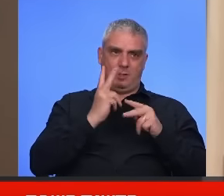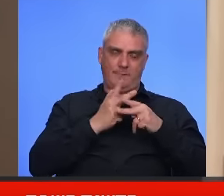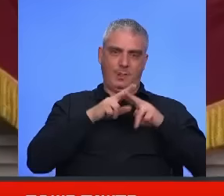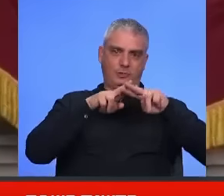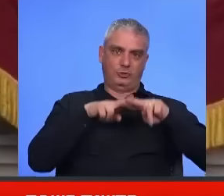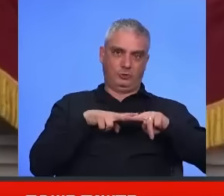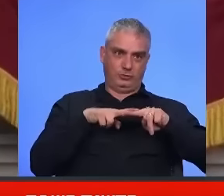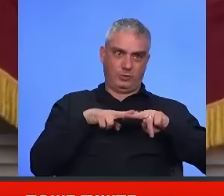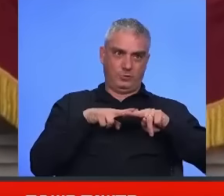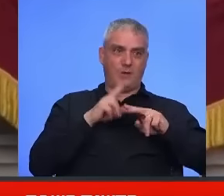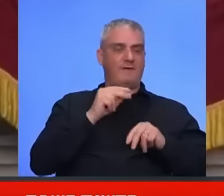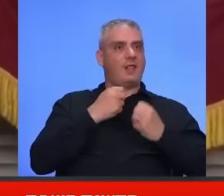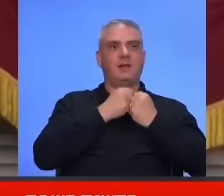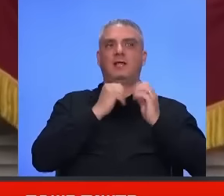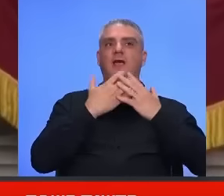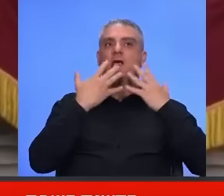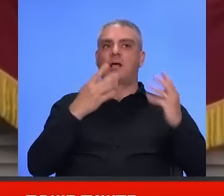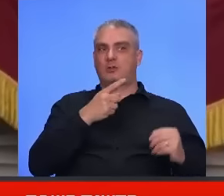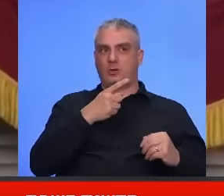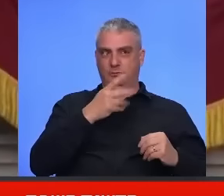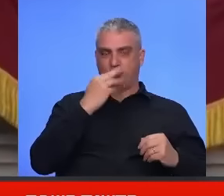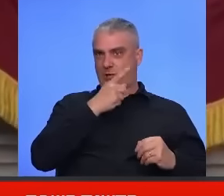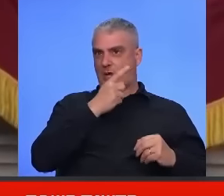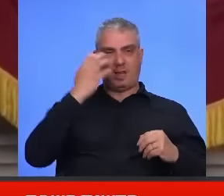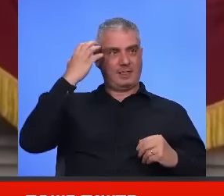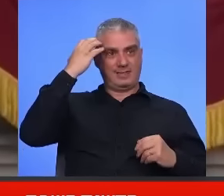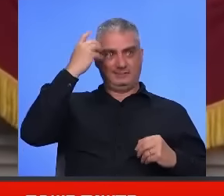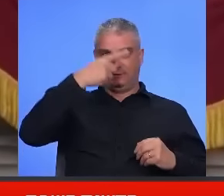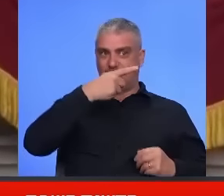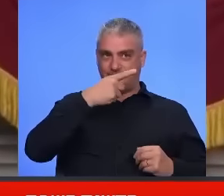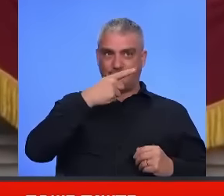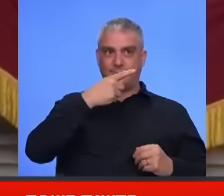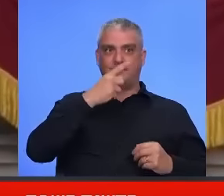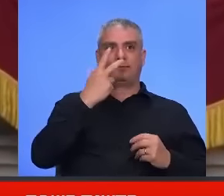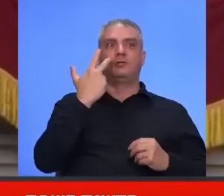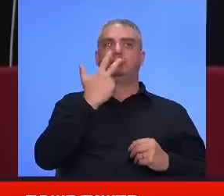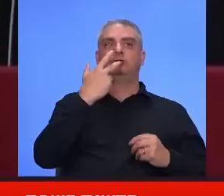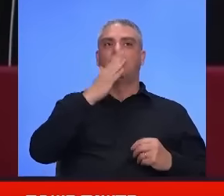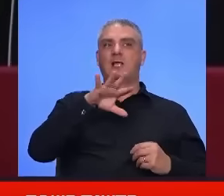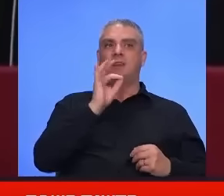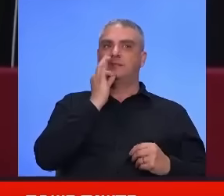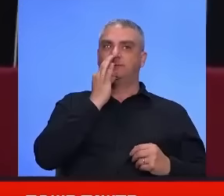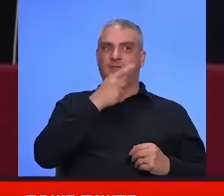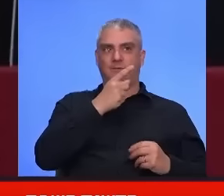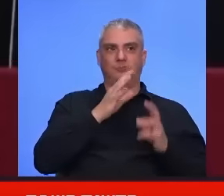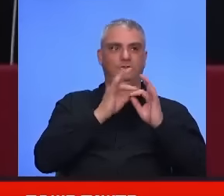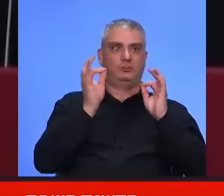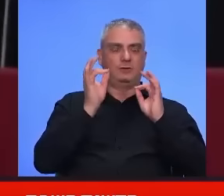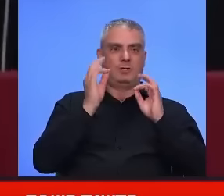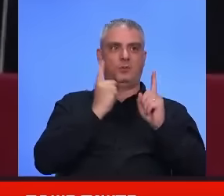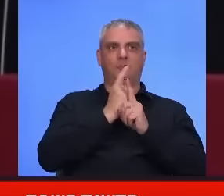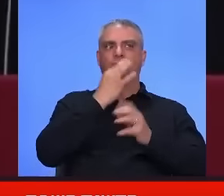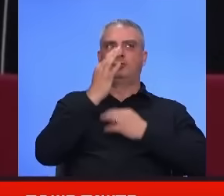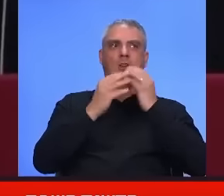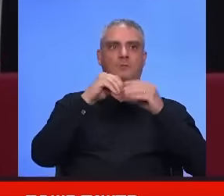behind. אבל האתגר הגדול ביותר שעמד בפני הנסיכים מוויילס הם שלושה ילדים צעירים שהחלו להתקל בשאלות